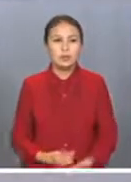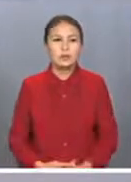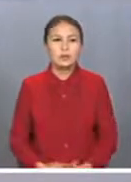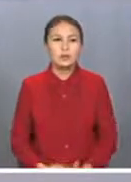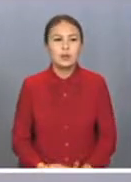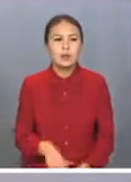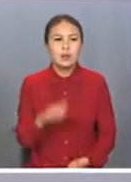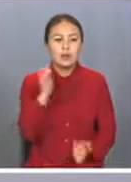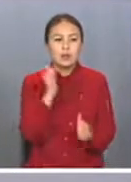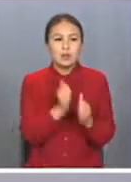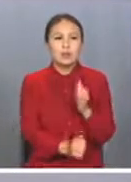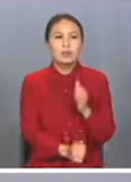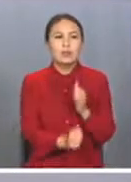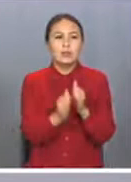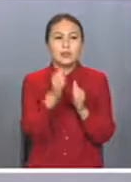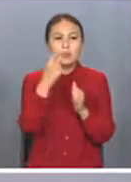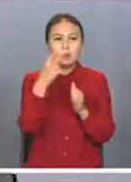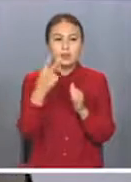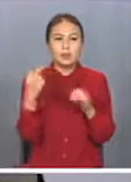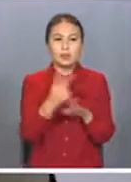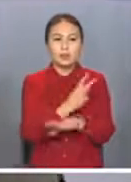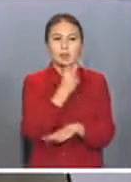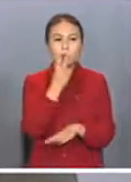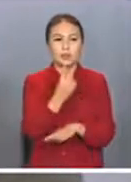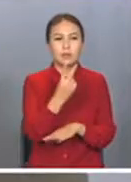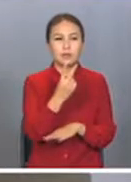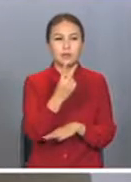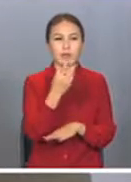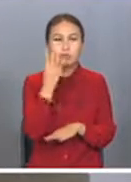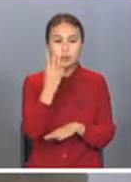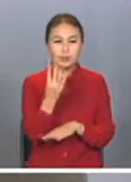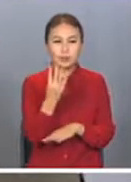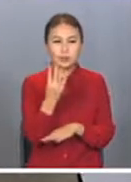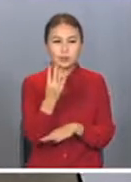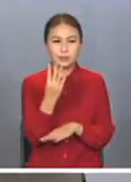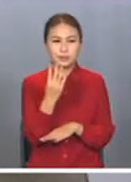әрқайсында 2 рет 2-нің көбейтіндісі бізге 4-ті